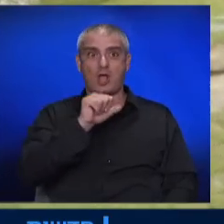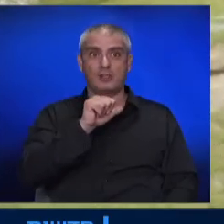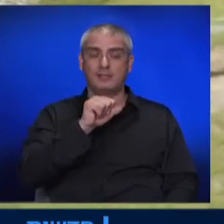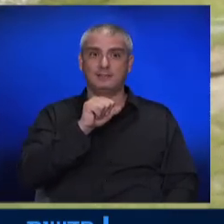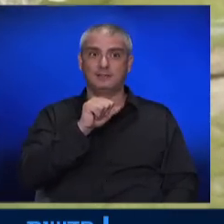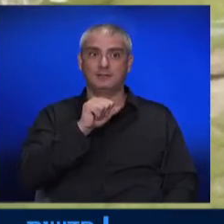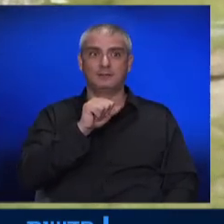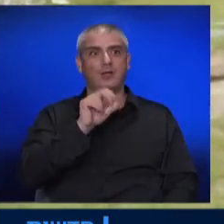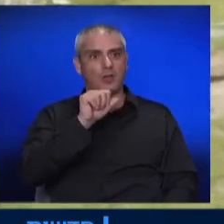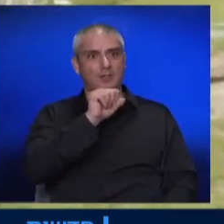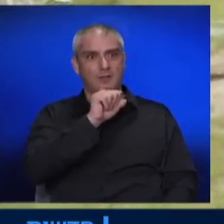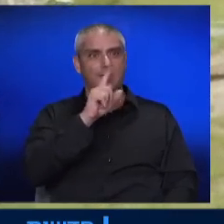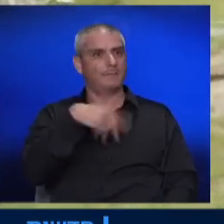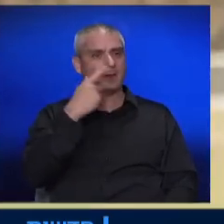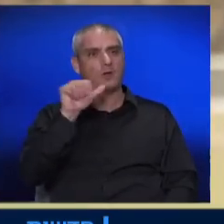אורן